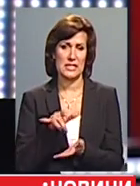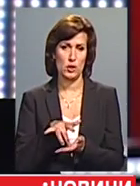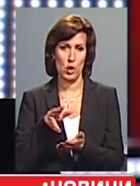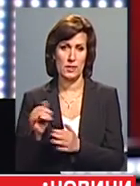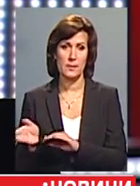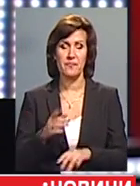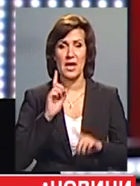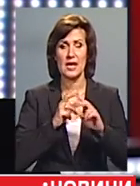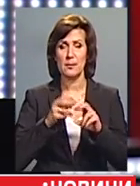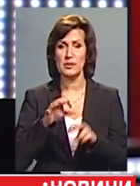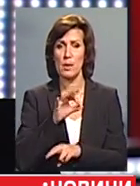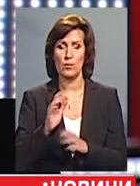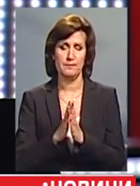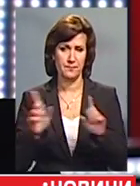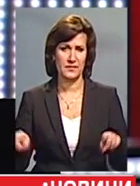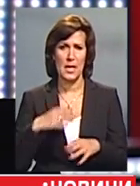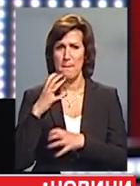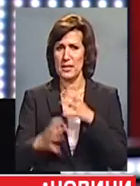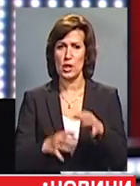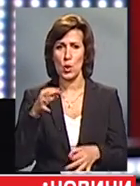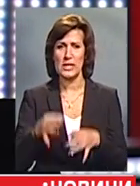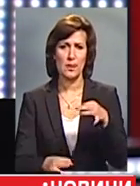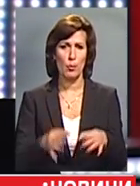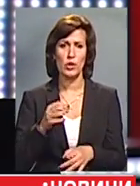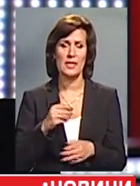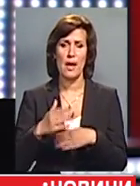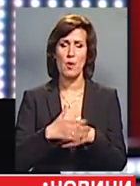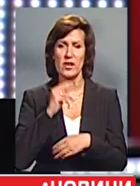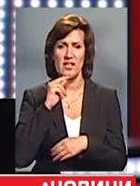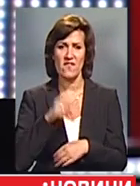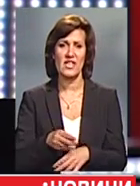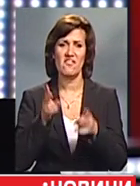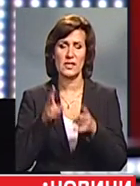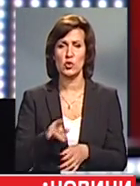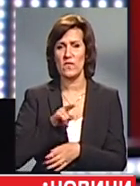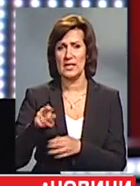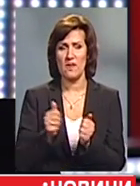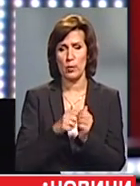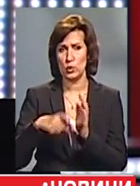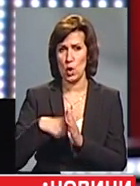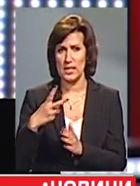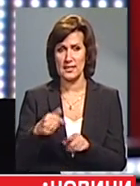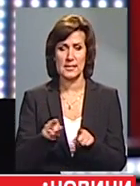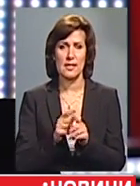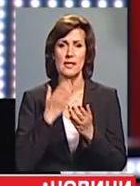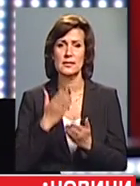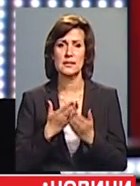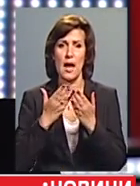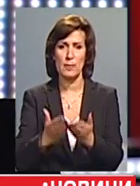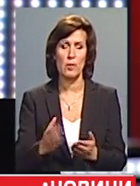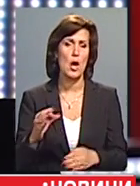Рада безпеки ООН просить створити міжнародний трибунал для покарання винних у катастрофі літака поблизу Донецька. Із таким запитом до